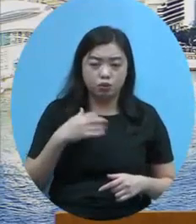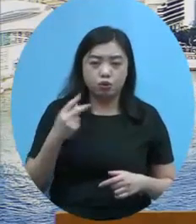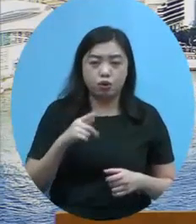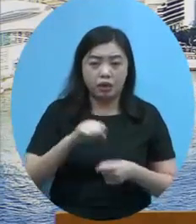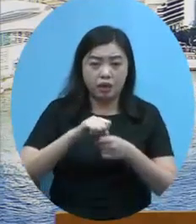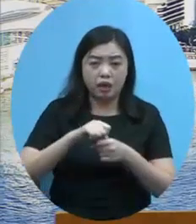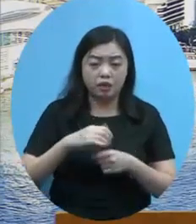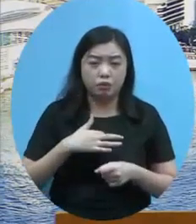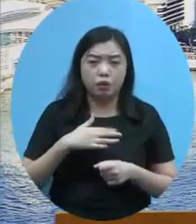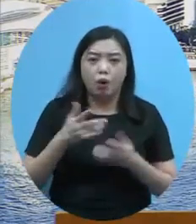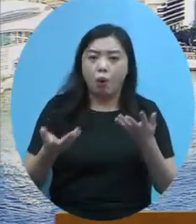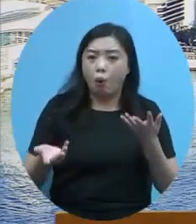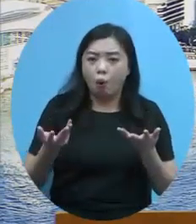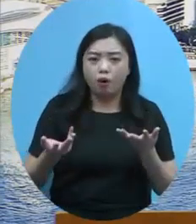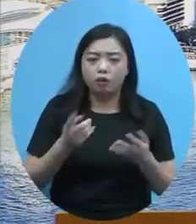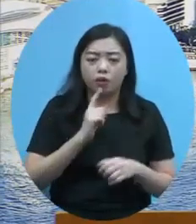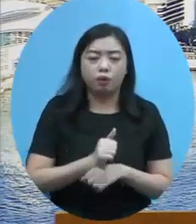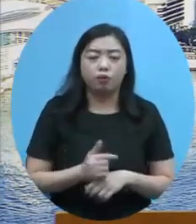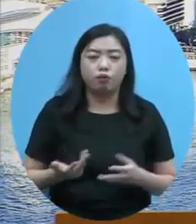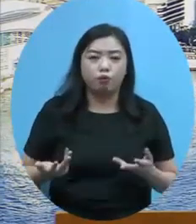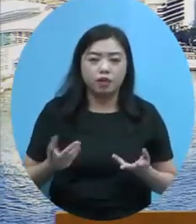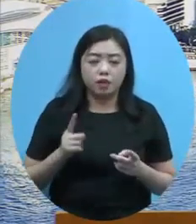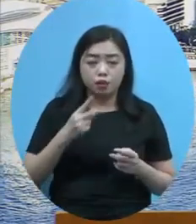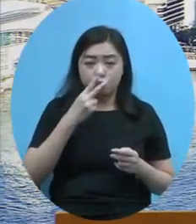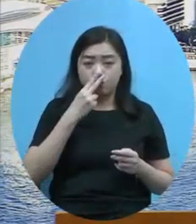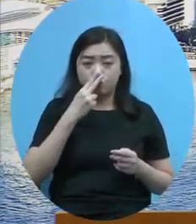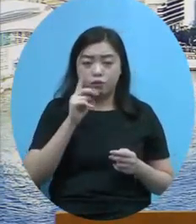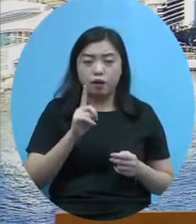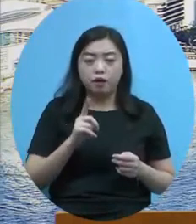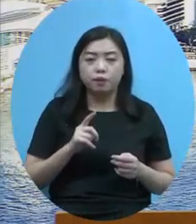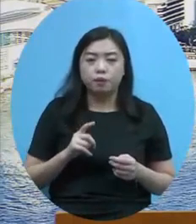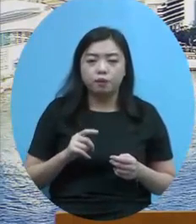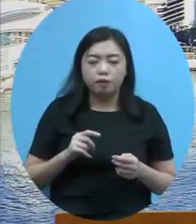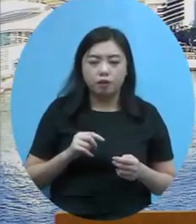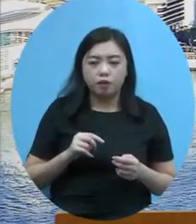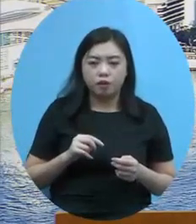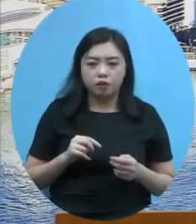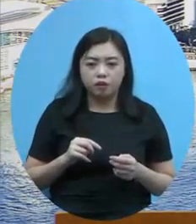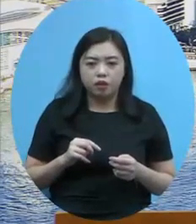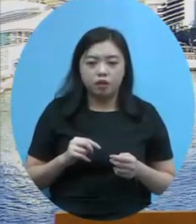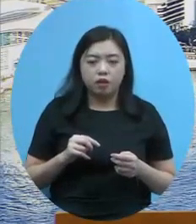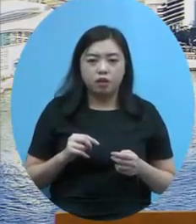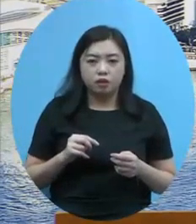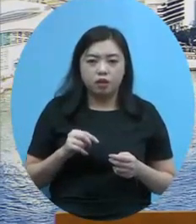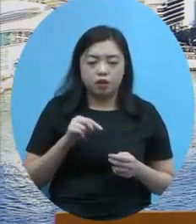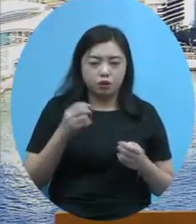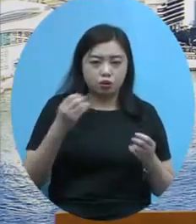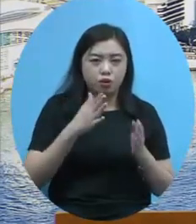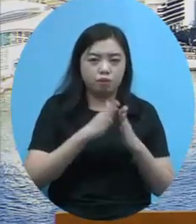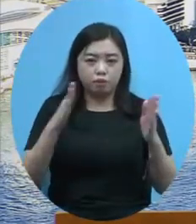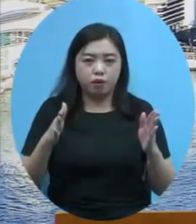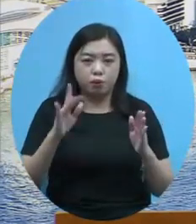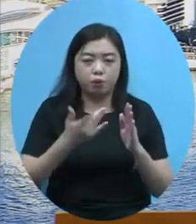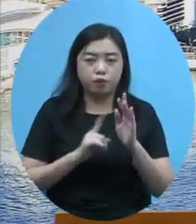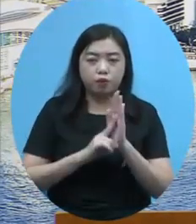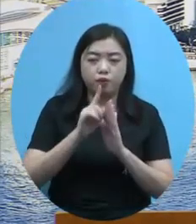上升，咁唔排除呢個可能性嘅，我哋甚至預期可能有機會係會可能過多一段時間會升到